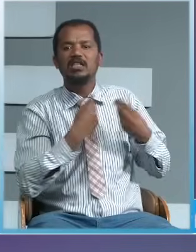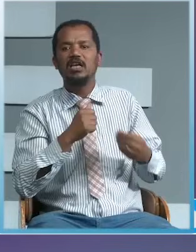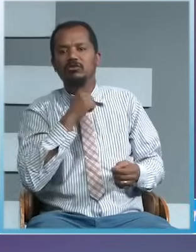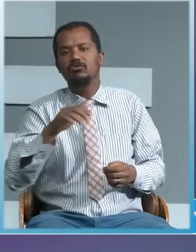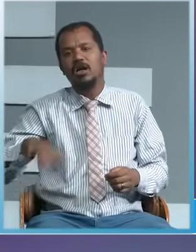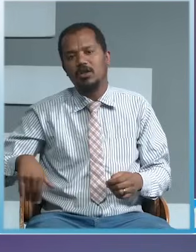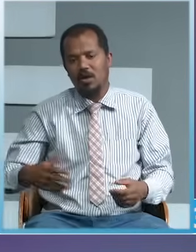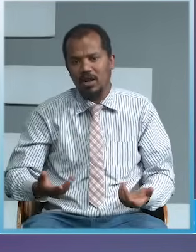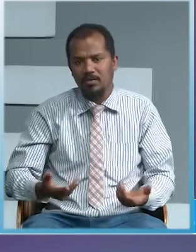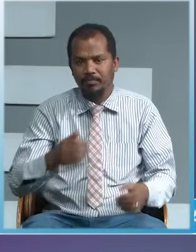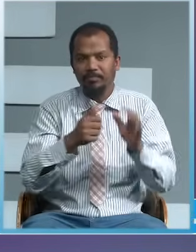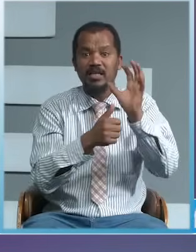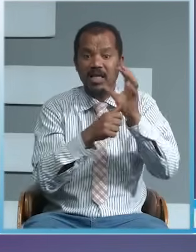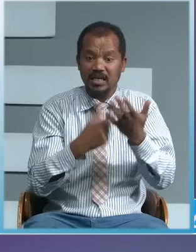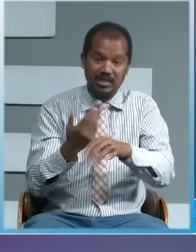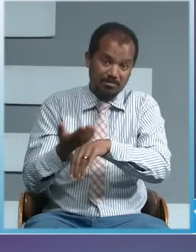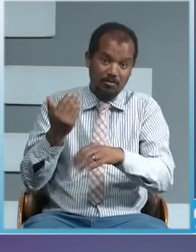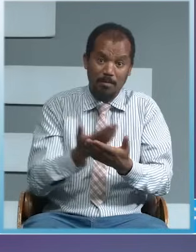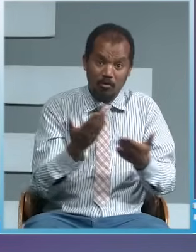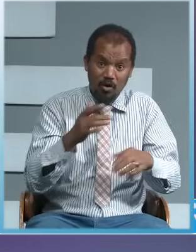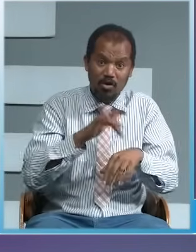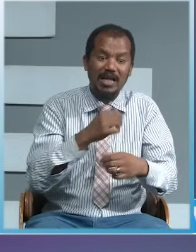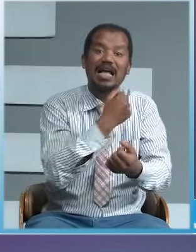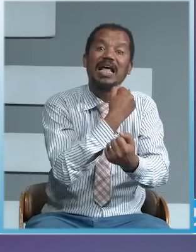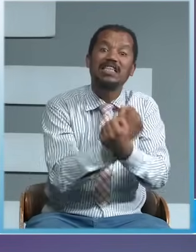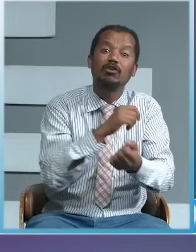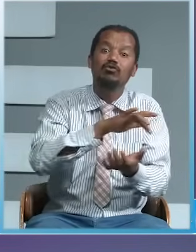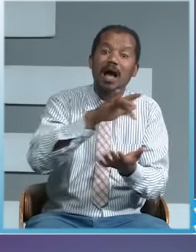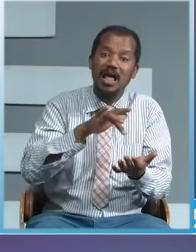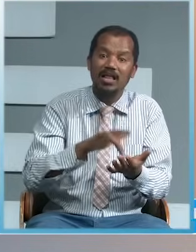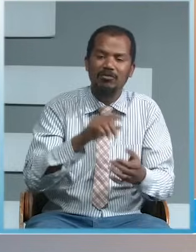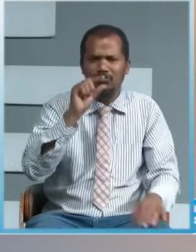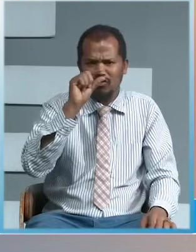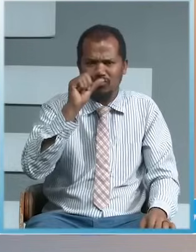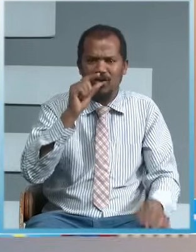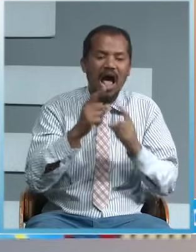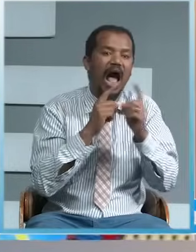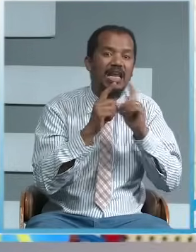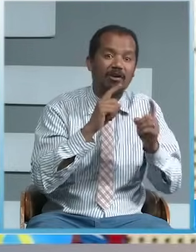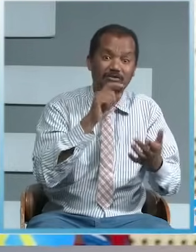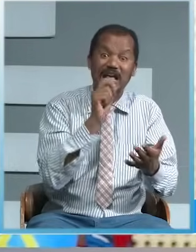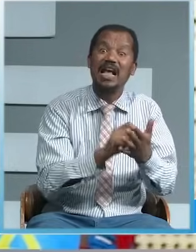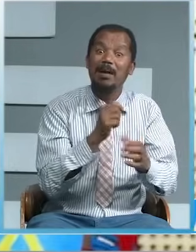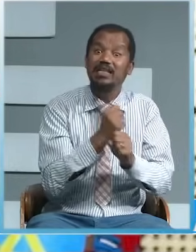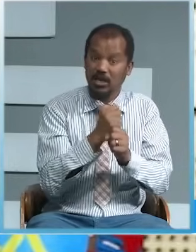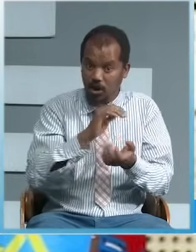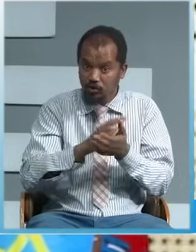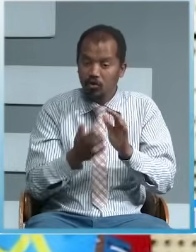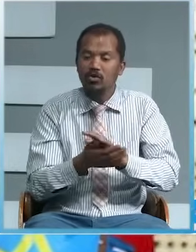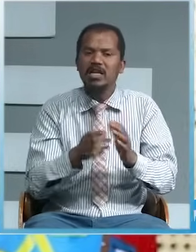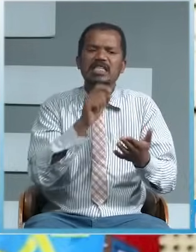ሳይሰጡን ቀርተዋል። ኢሳት ከዚህ ቀደም በጉዳዩ ላይ ከታሳሪዎቹ መካከል የተወሰኑትን አናግሮ ዘገባ የሰራ